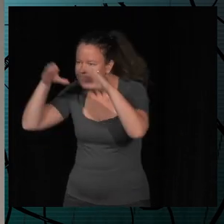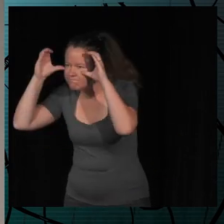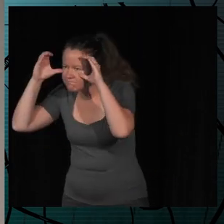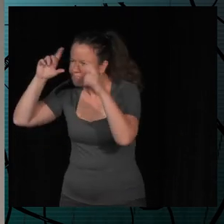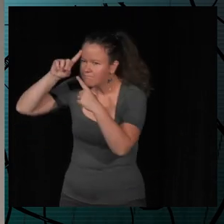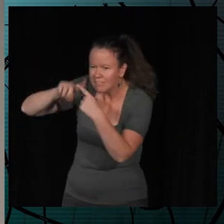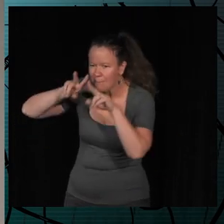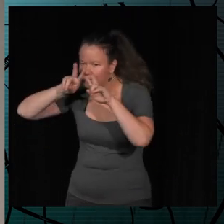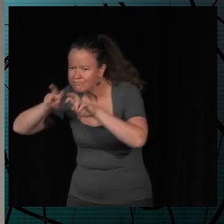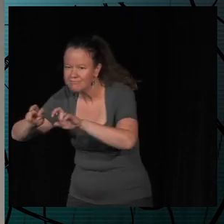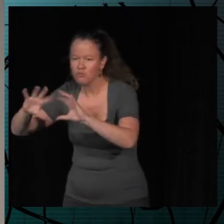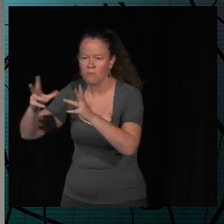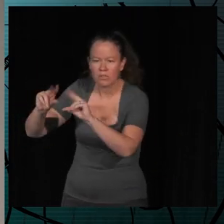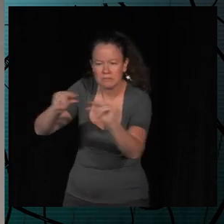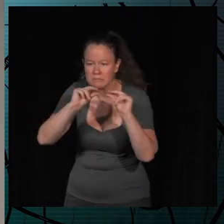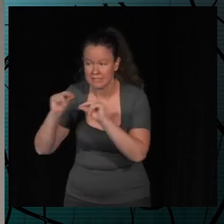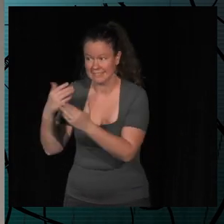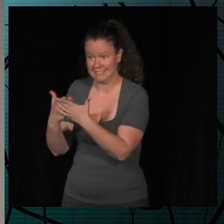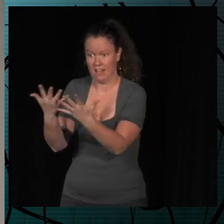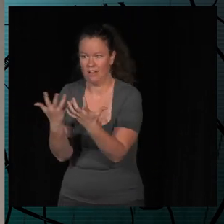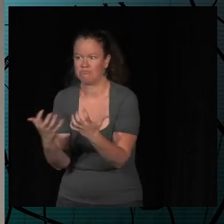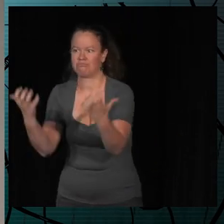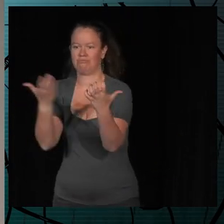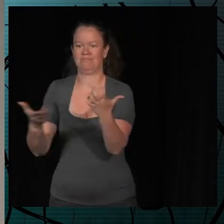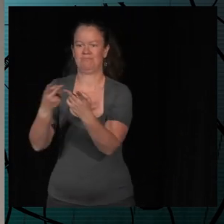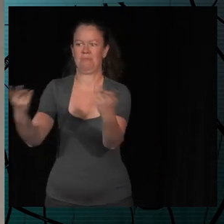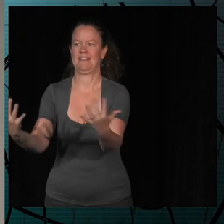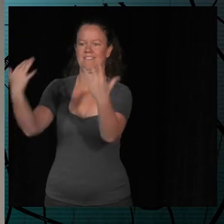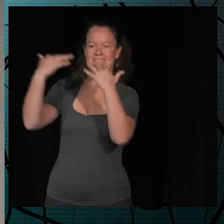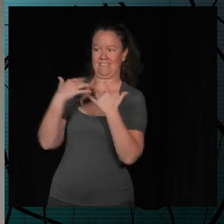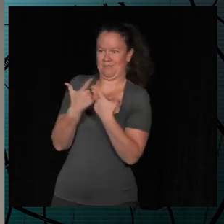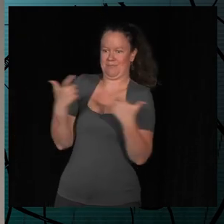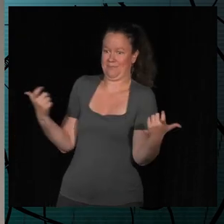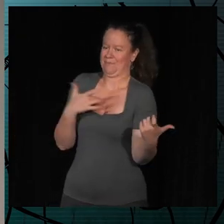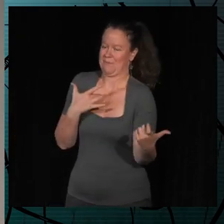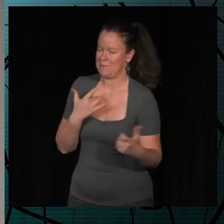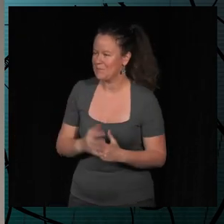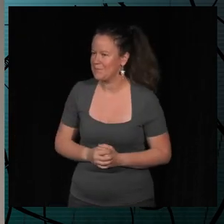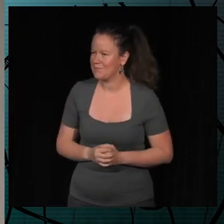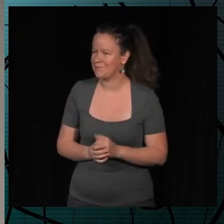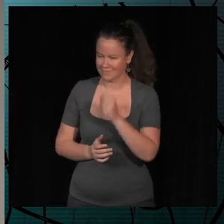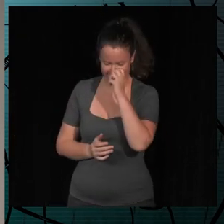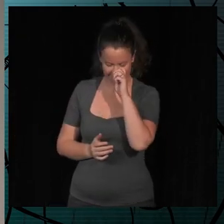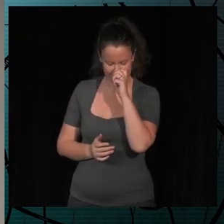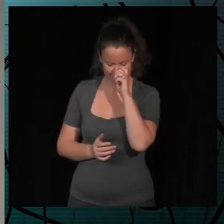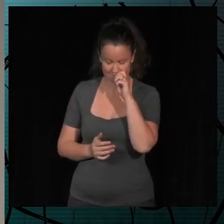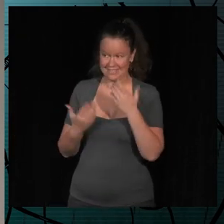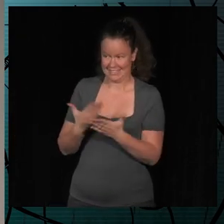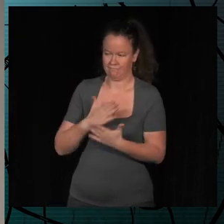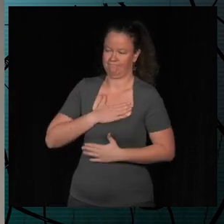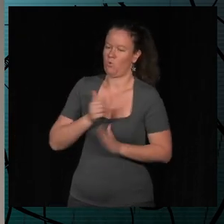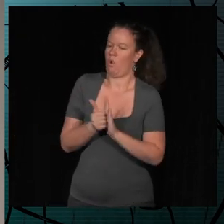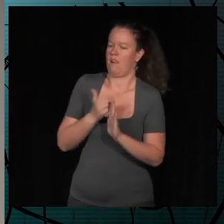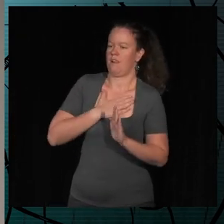grande mixité des publics depuis maintenant plus de 10 ans la BPI entend donc participer à la démocratisation du jeu